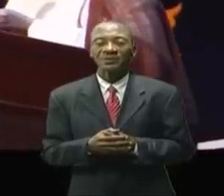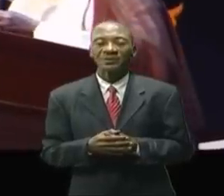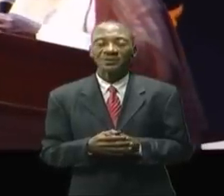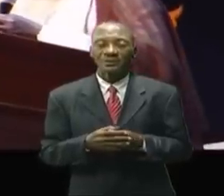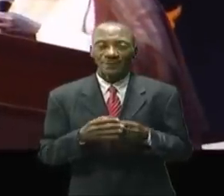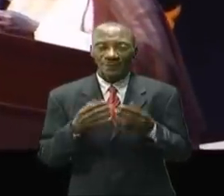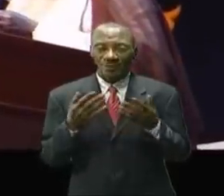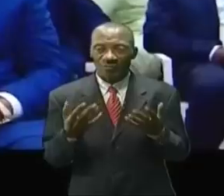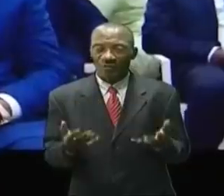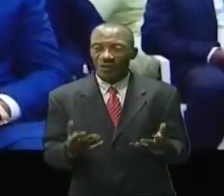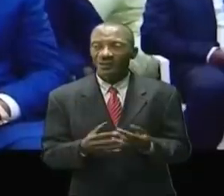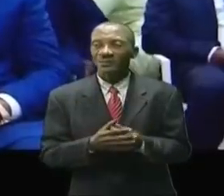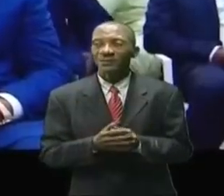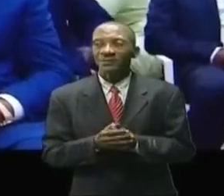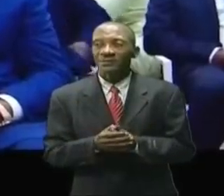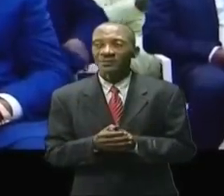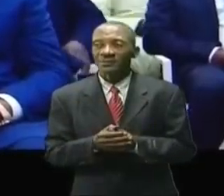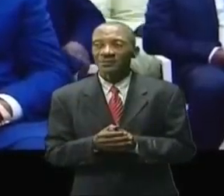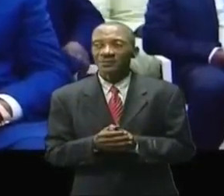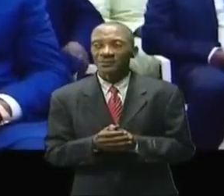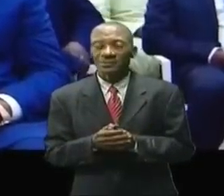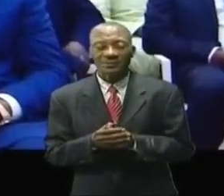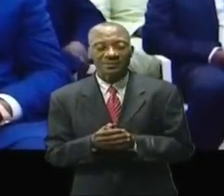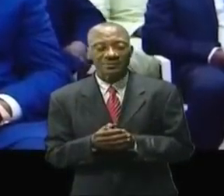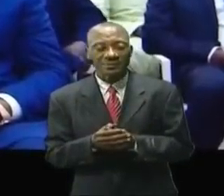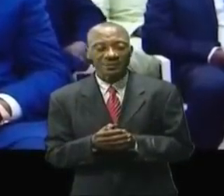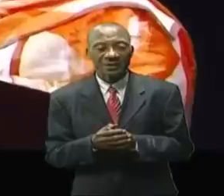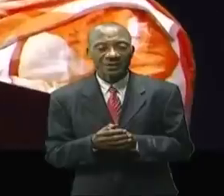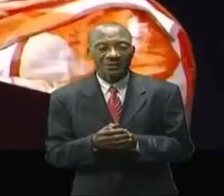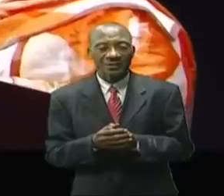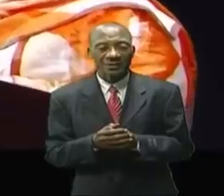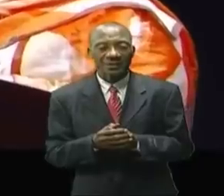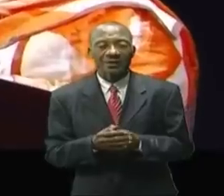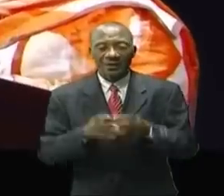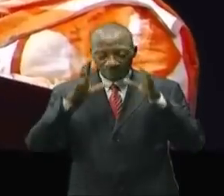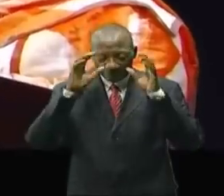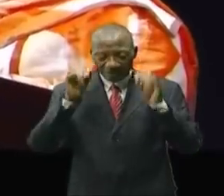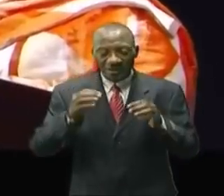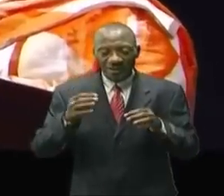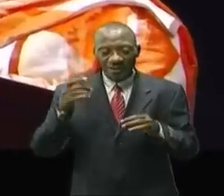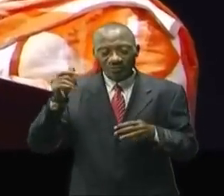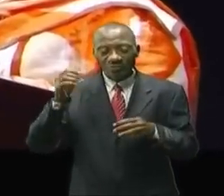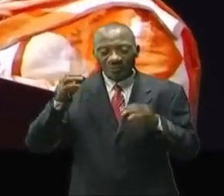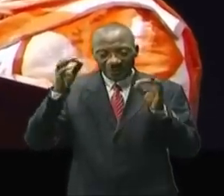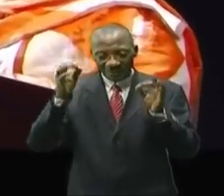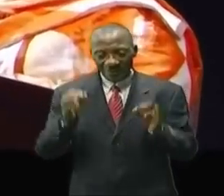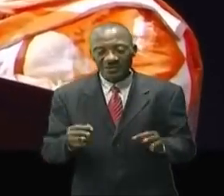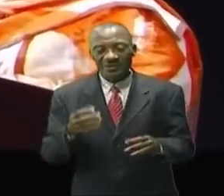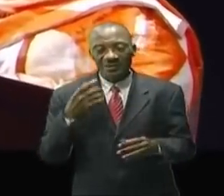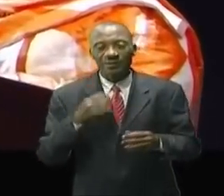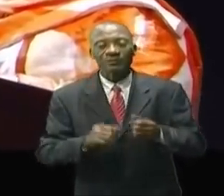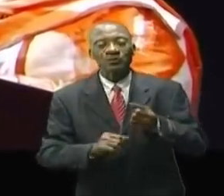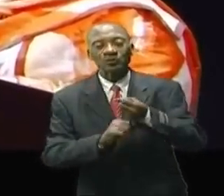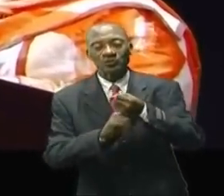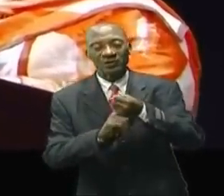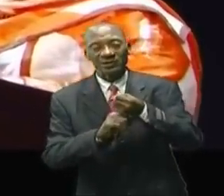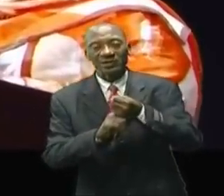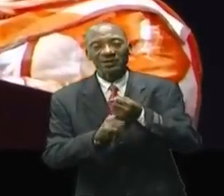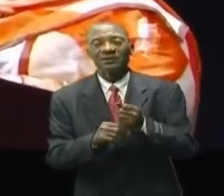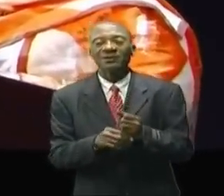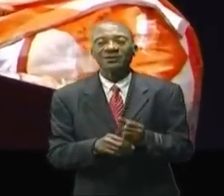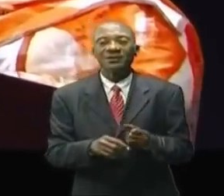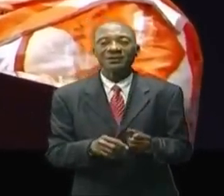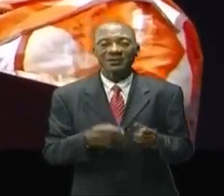interventions ont suivi, entre autres celle de Mme Cheikh Youssouf Dibondi, qui, au nom de toute